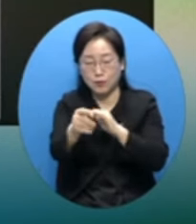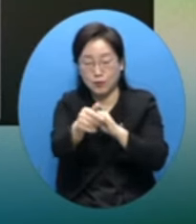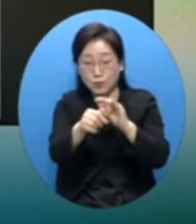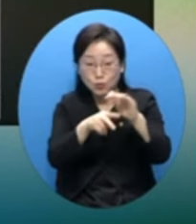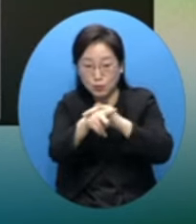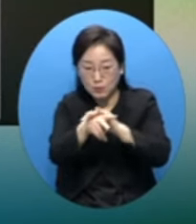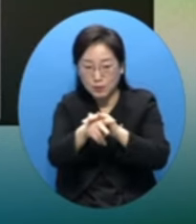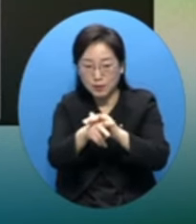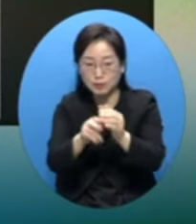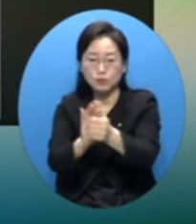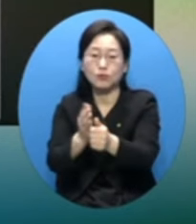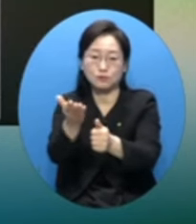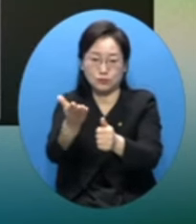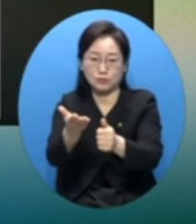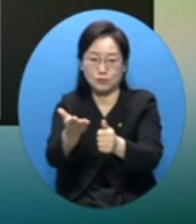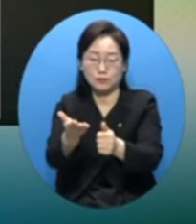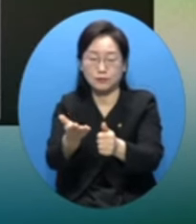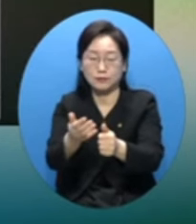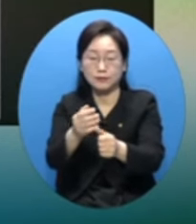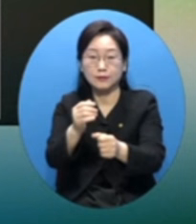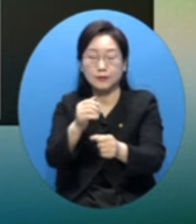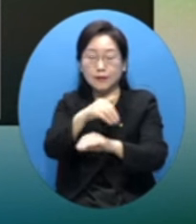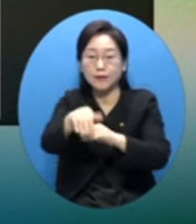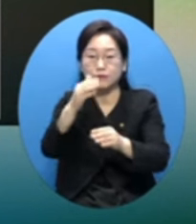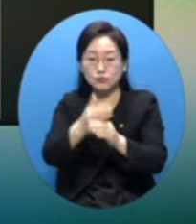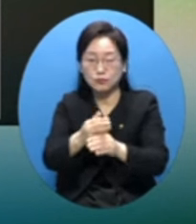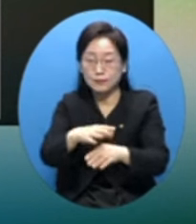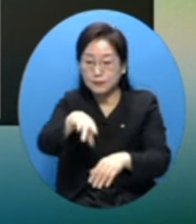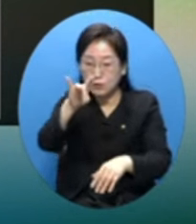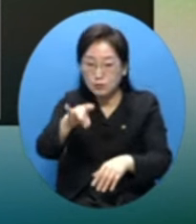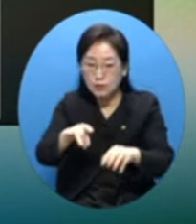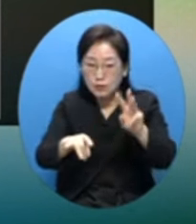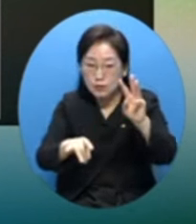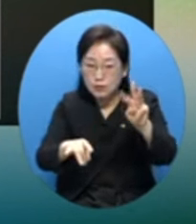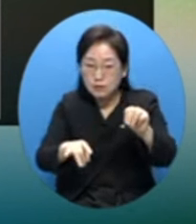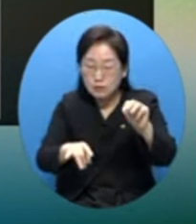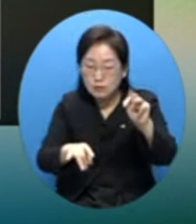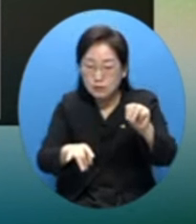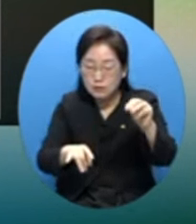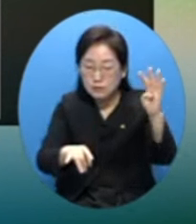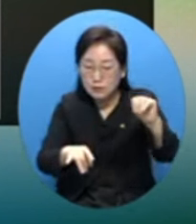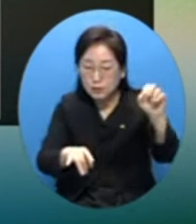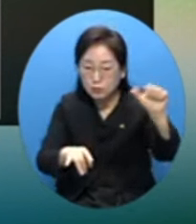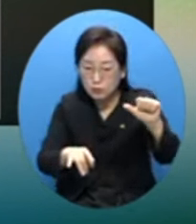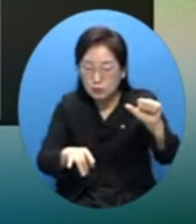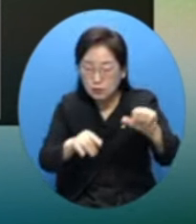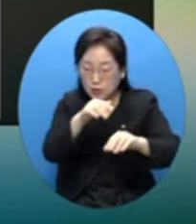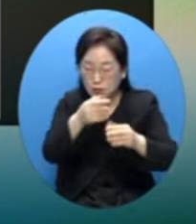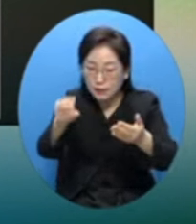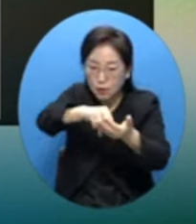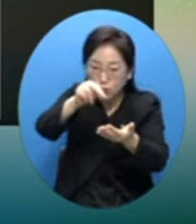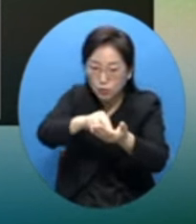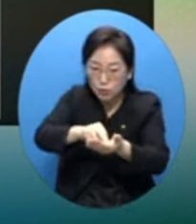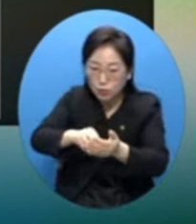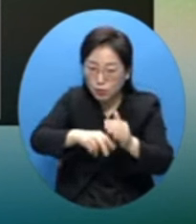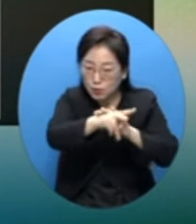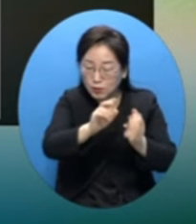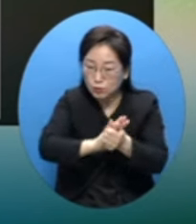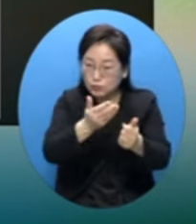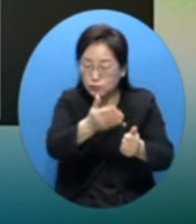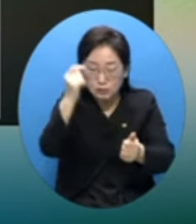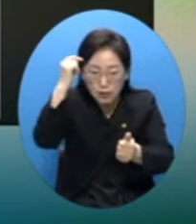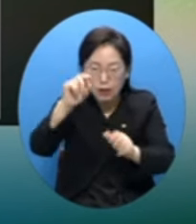이들 동안 3만 5천 명을 계획했지만 3만 명도 못 되는 인원만 겨우 탈출을 시켰습니다.